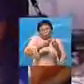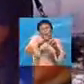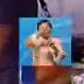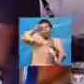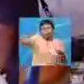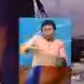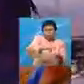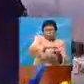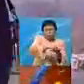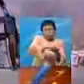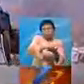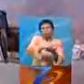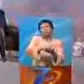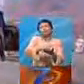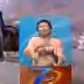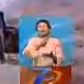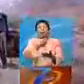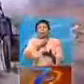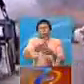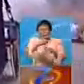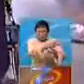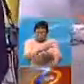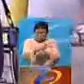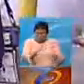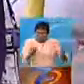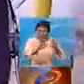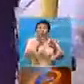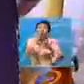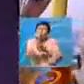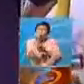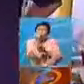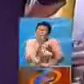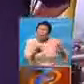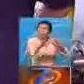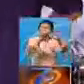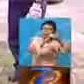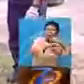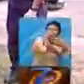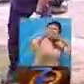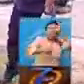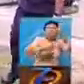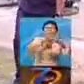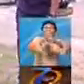lapangan terbang Sultan azlan Shah langkah kawalan itu penting bagi memastikan promosi